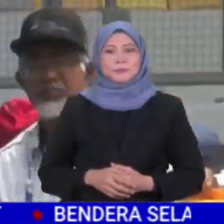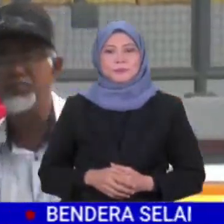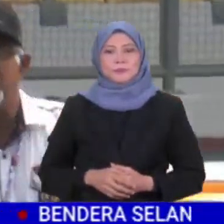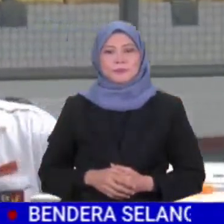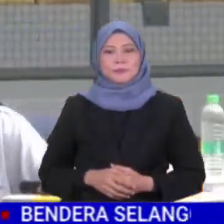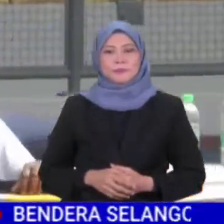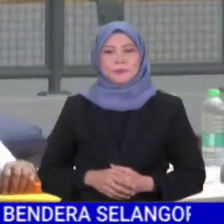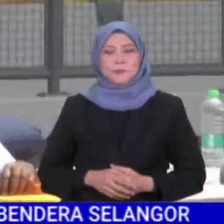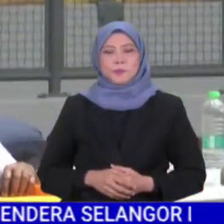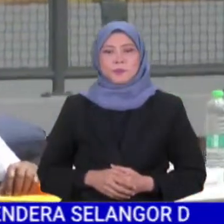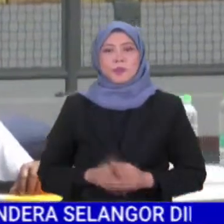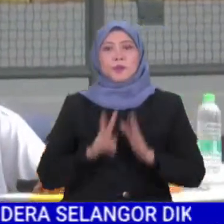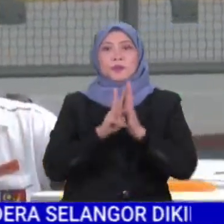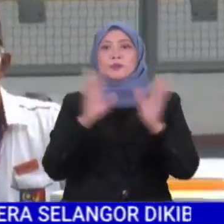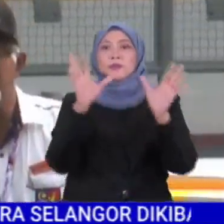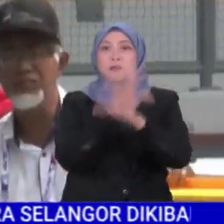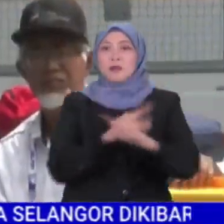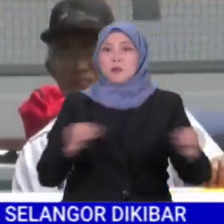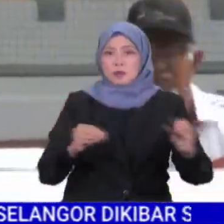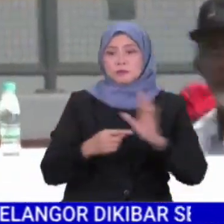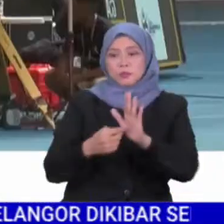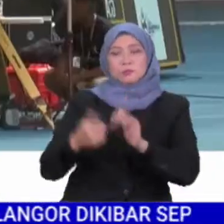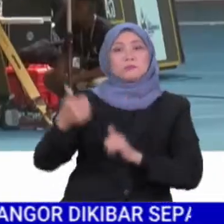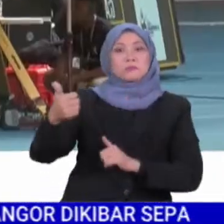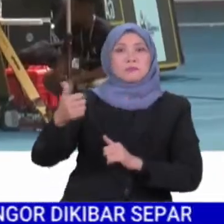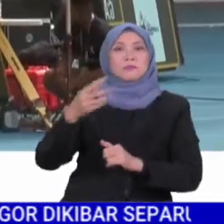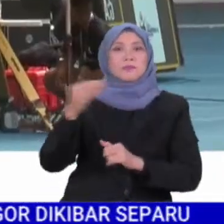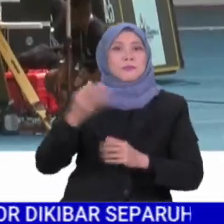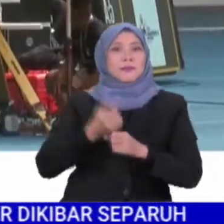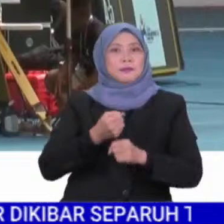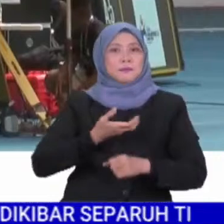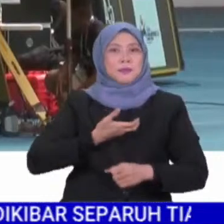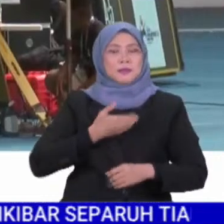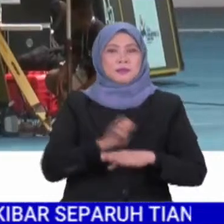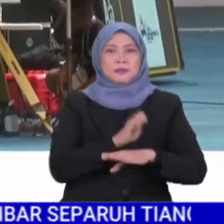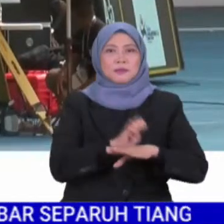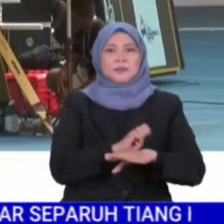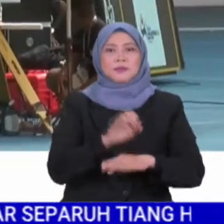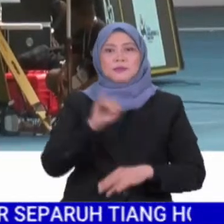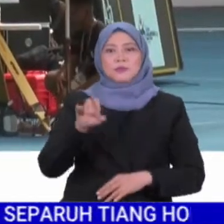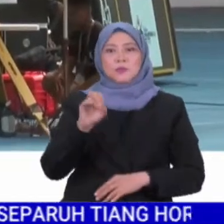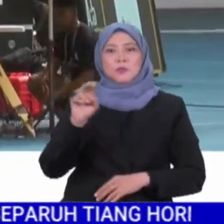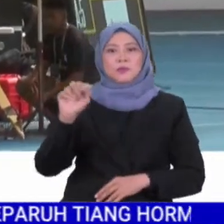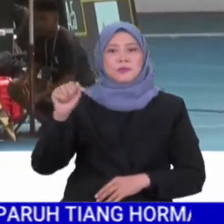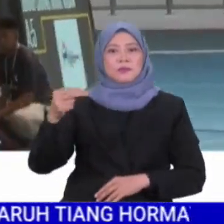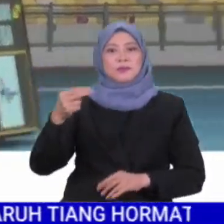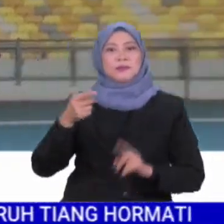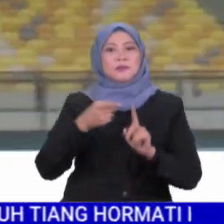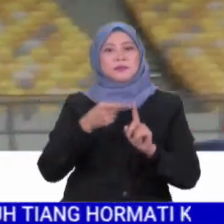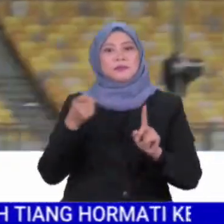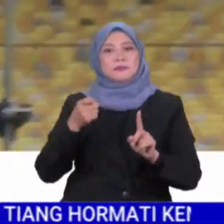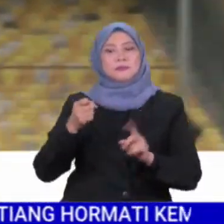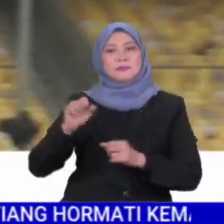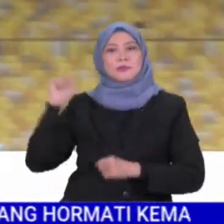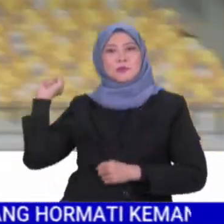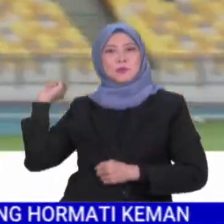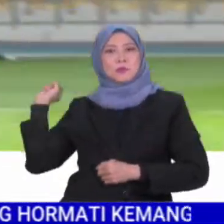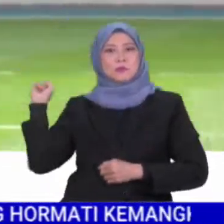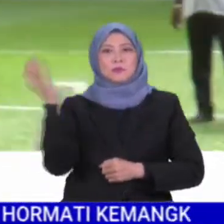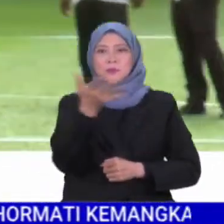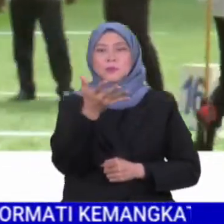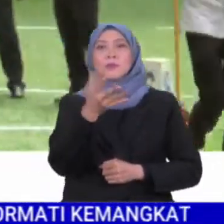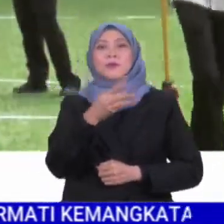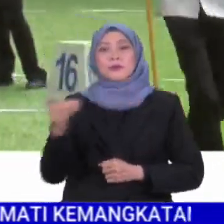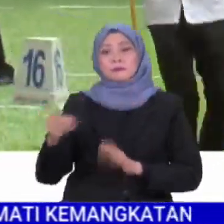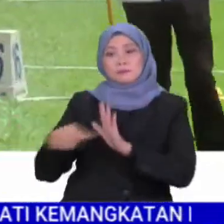Dalam pada itu, kontingen Sarawak turut cemerlang apabila meraih emas pertama menerusi Jonah Shang Anak Rigan dalam acara lontar peluru.